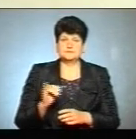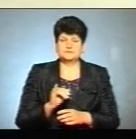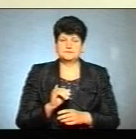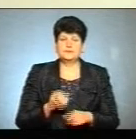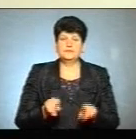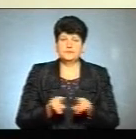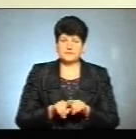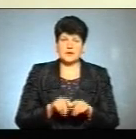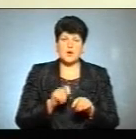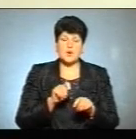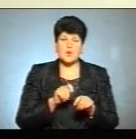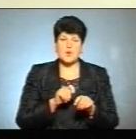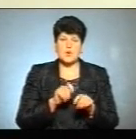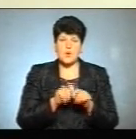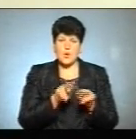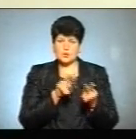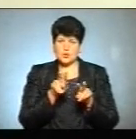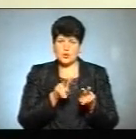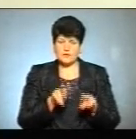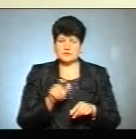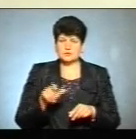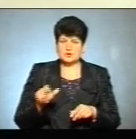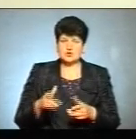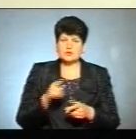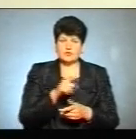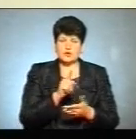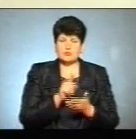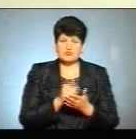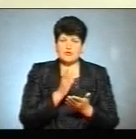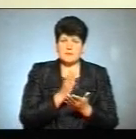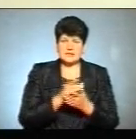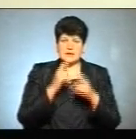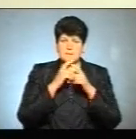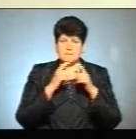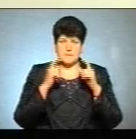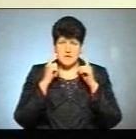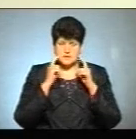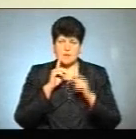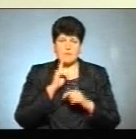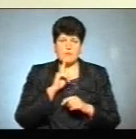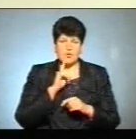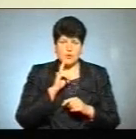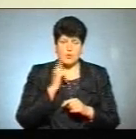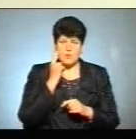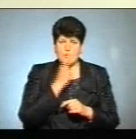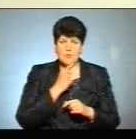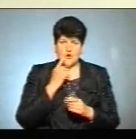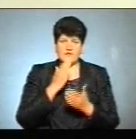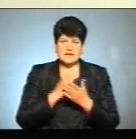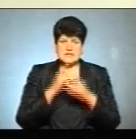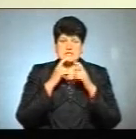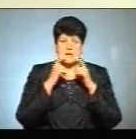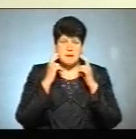так само контролювати відвідувачів, щоб вони мали обов'язково мали мати маски. Поки мова йде в цій постанові за маски, за рукавички